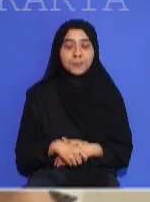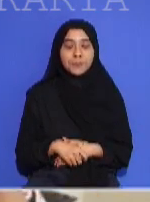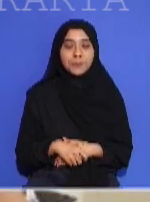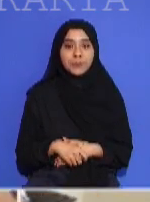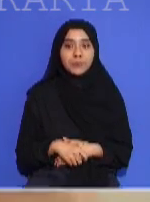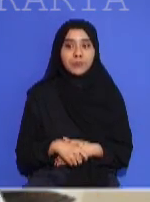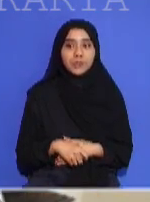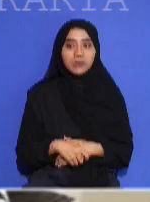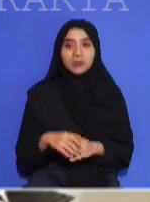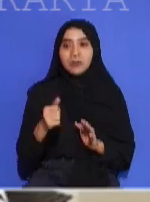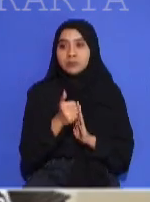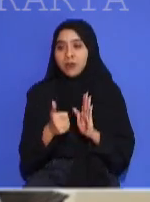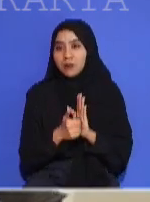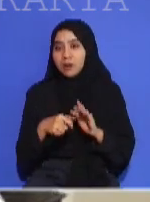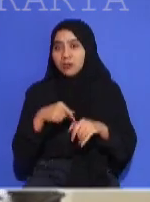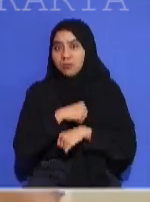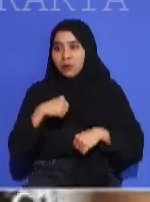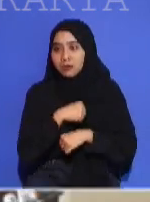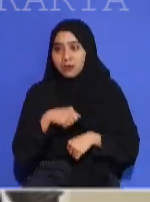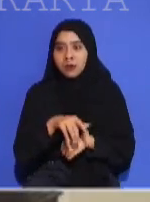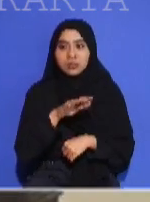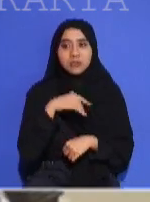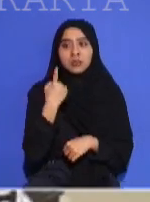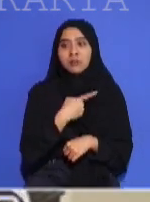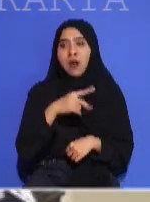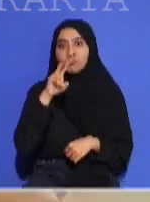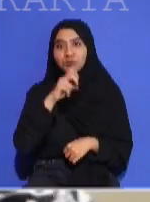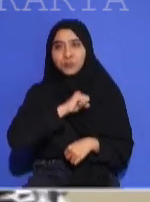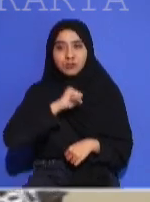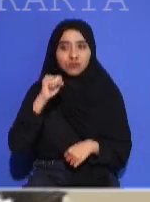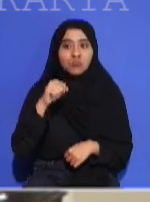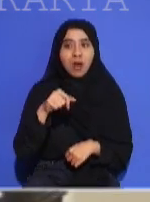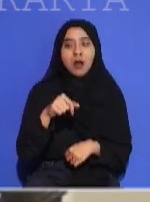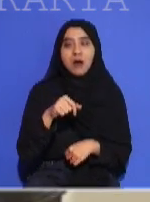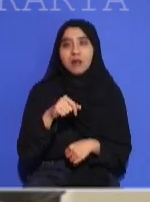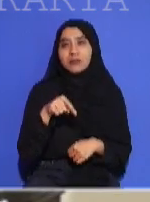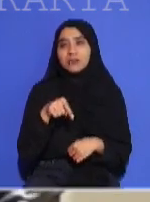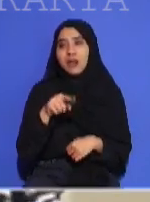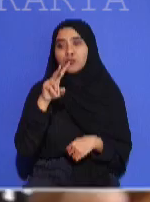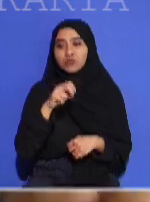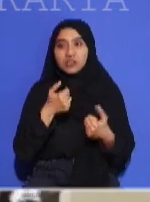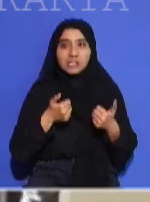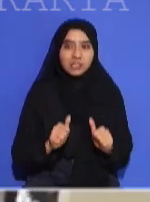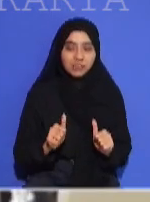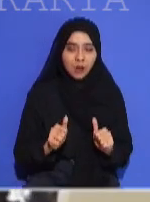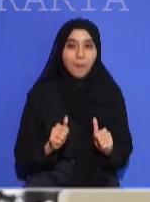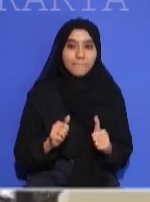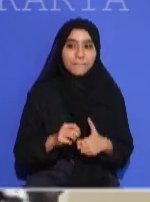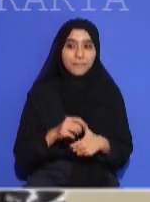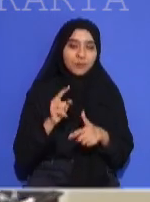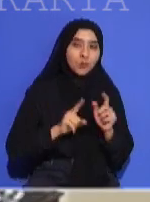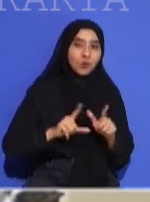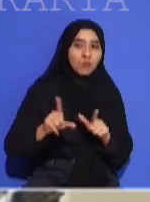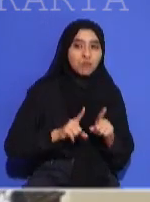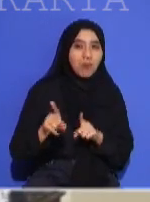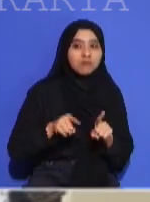event olahraga ini, kita harus berani, harus siap untuk bertarung. Tidak